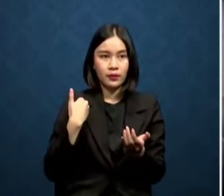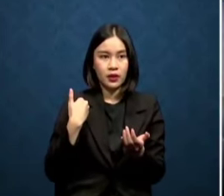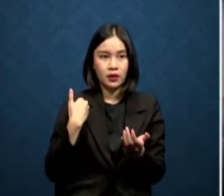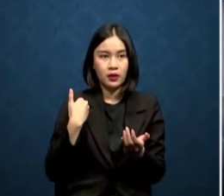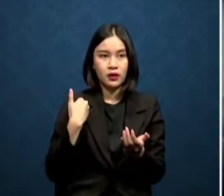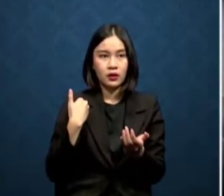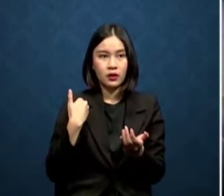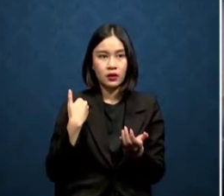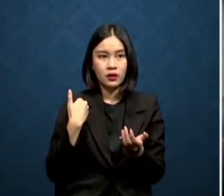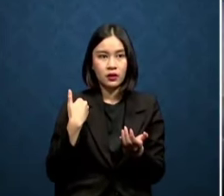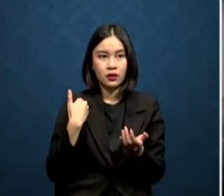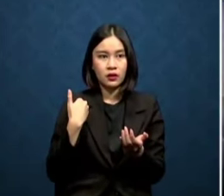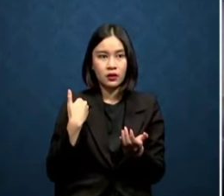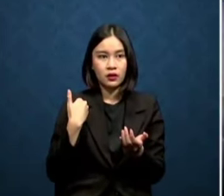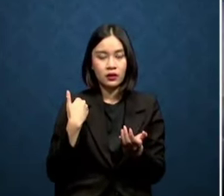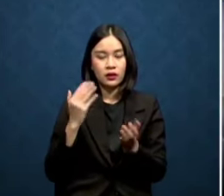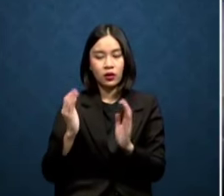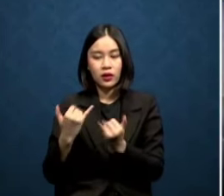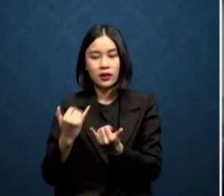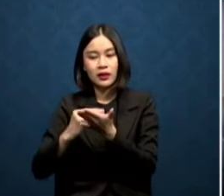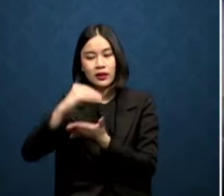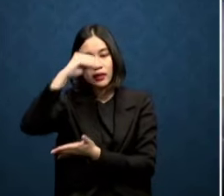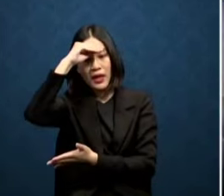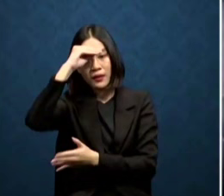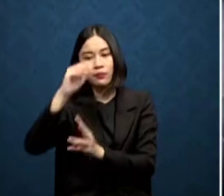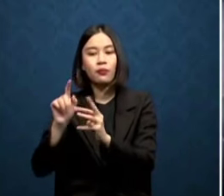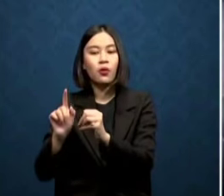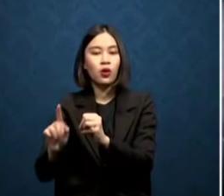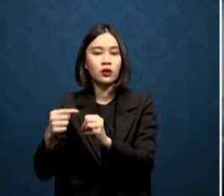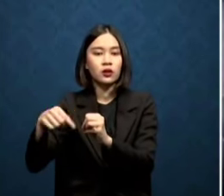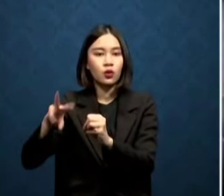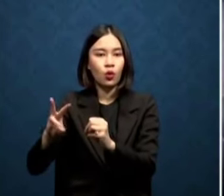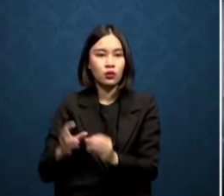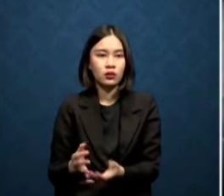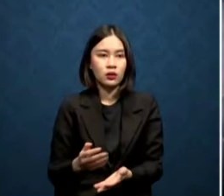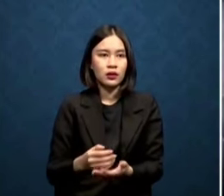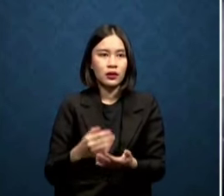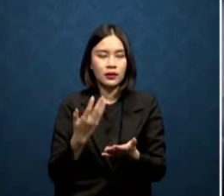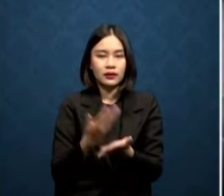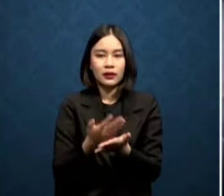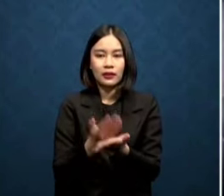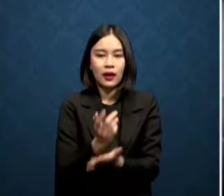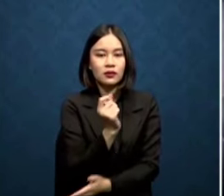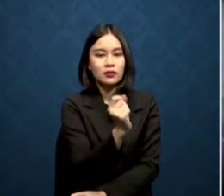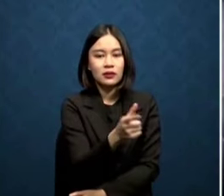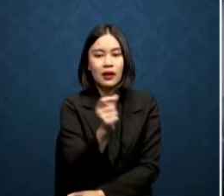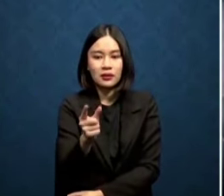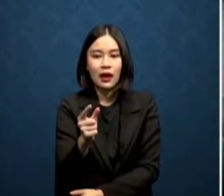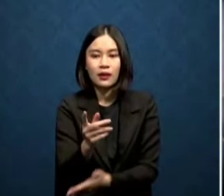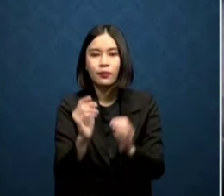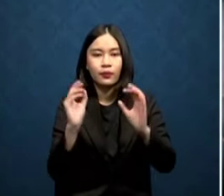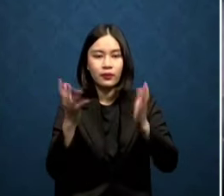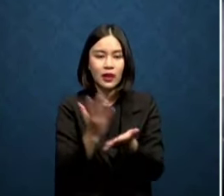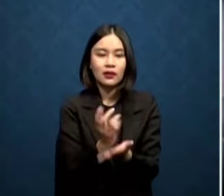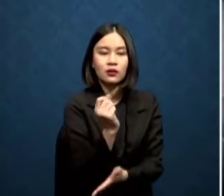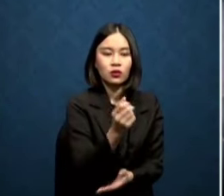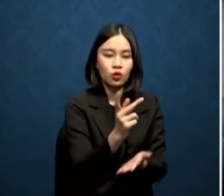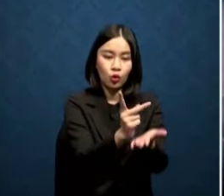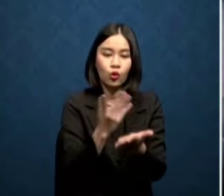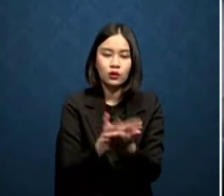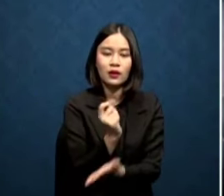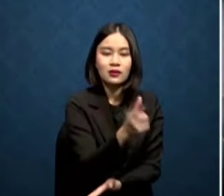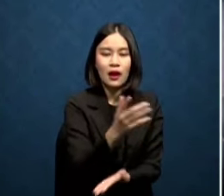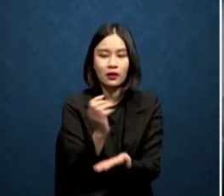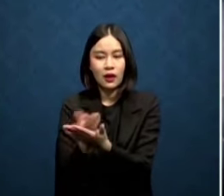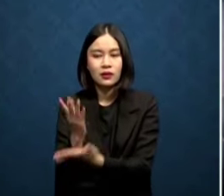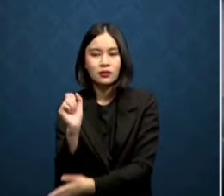เงินที่ประชาชนได้รับจากโครงการกระตุ้นเศรษฐกิจ 10,000บาทเพื่อช่วยเหลือกลุ่มเปาะบางและใช้ในการกระตุ้นเศรษฐกิจดังนั้นเพื่อให้เกิดการหมุนเวียนเงินในระบบ